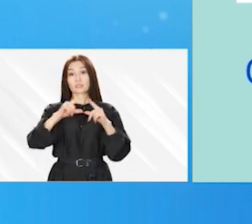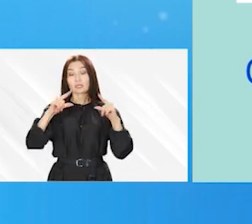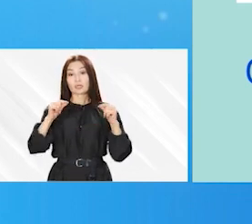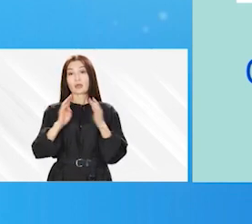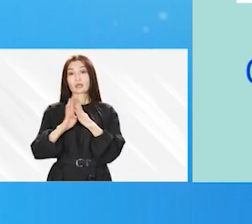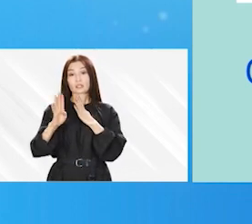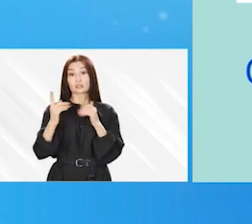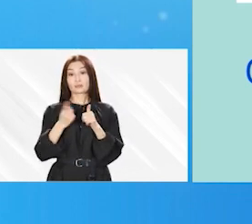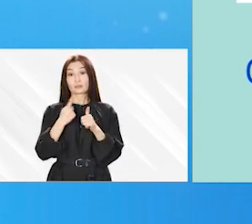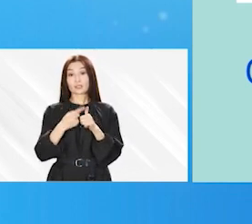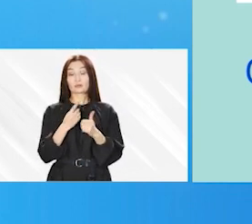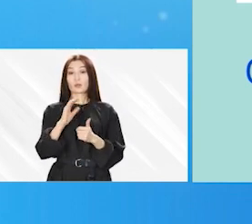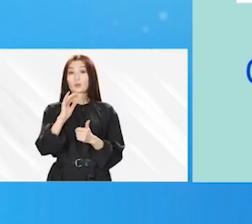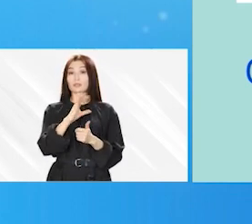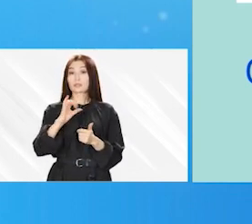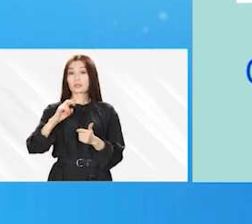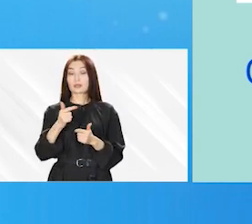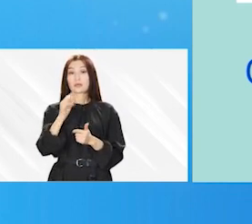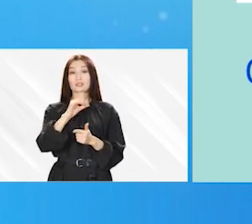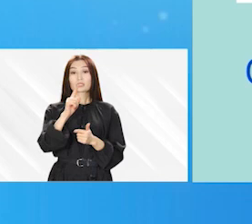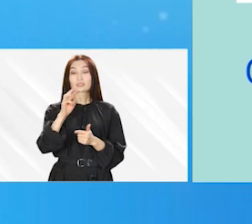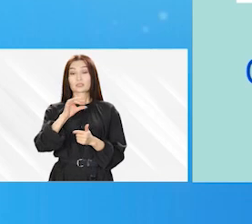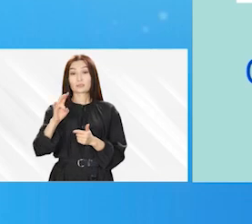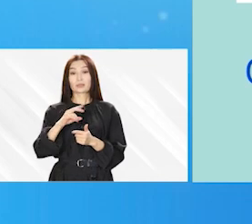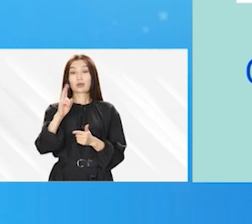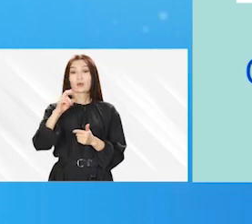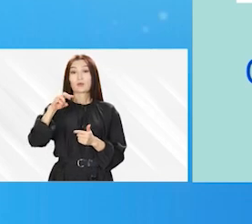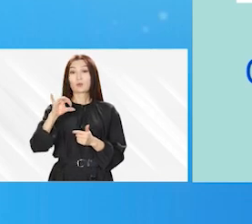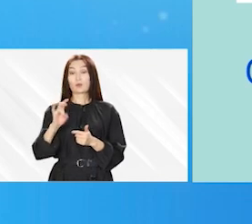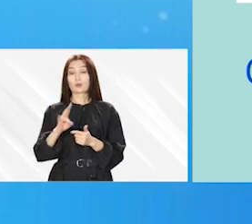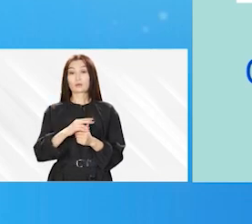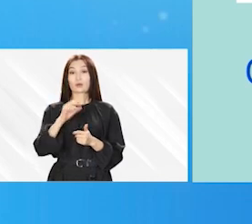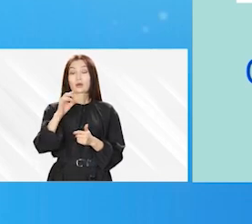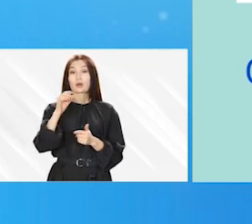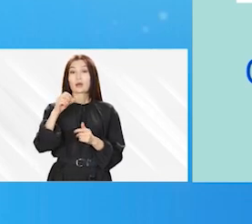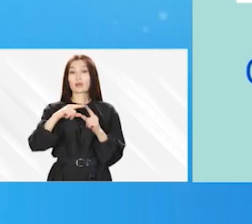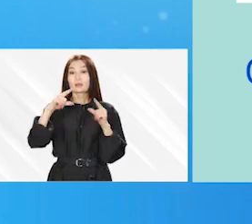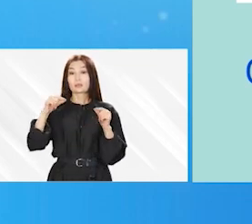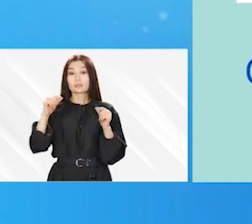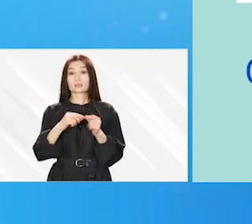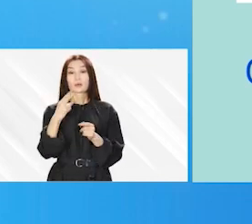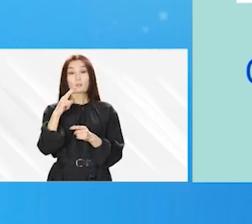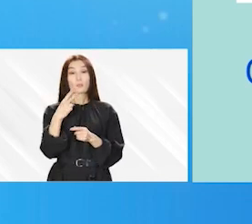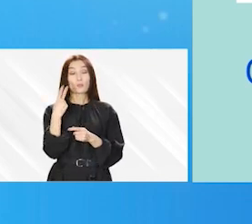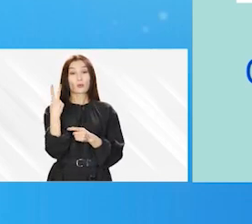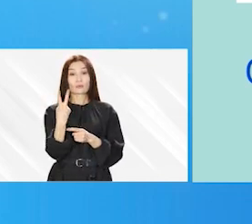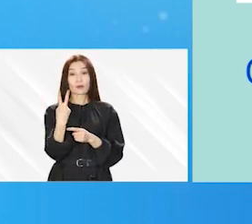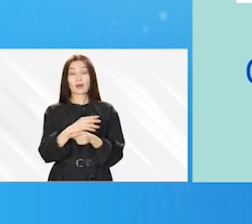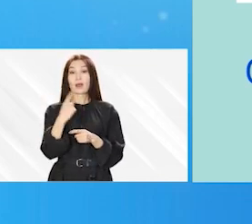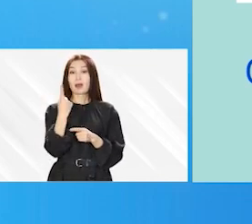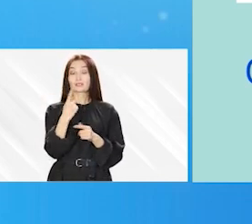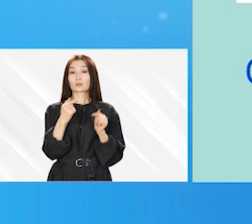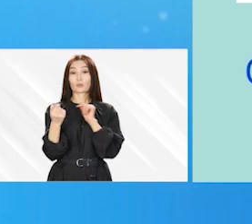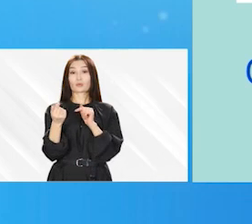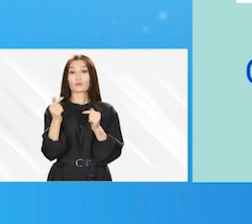очередным у сирени и жасмина клена глухой крапивы листья растут по 2 возле один лист